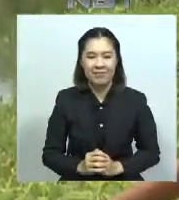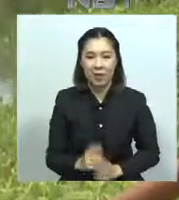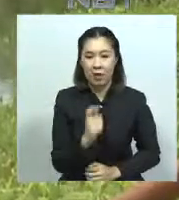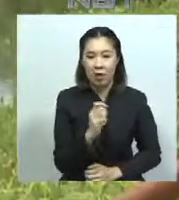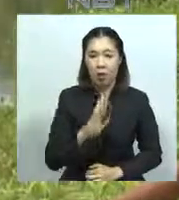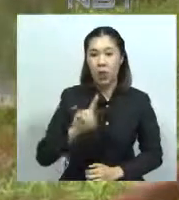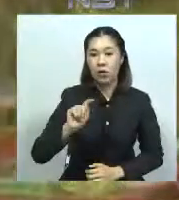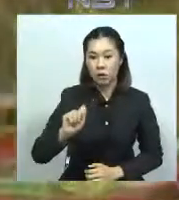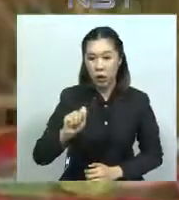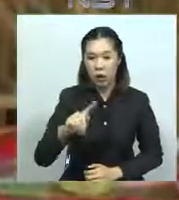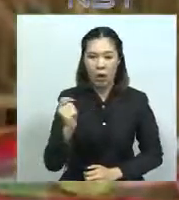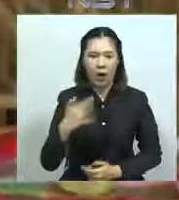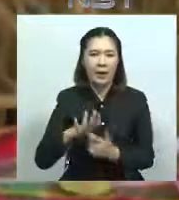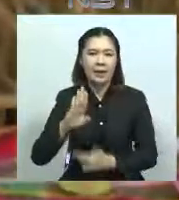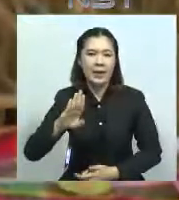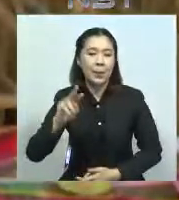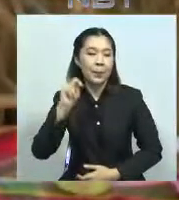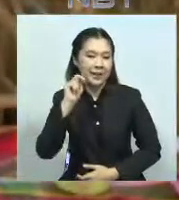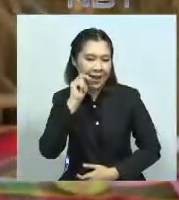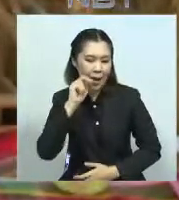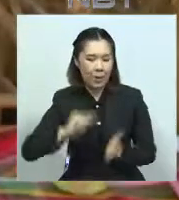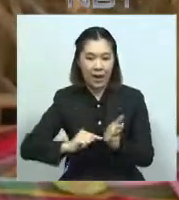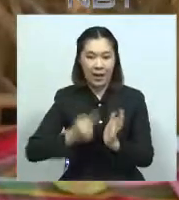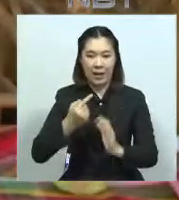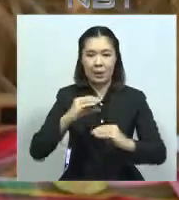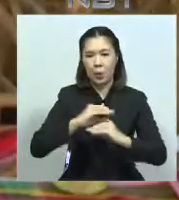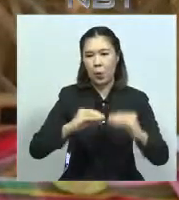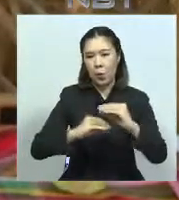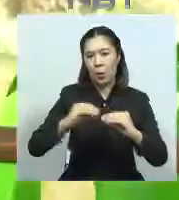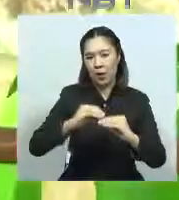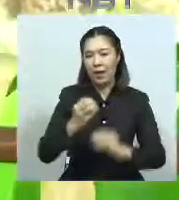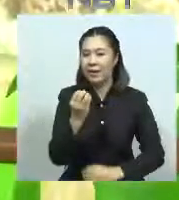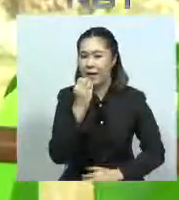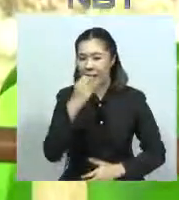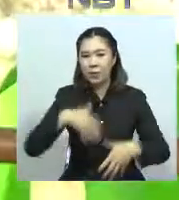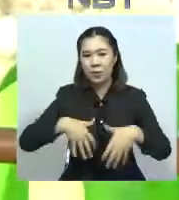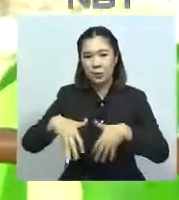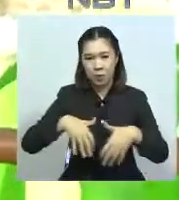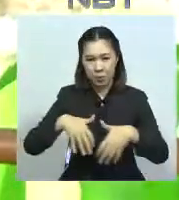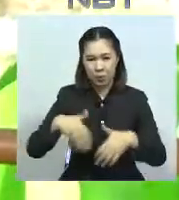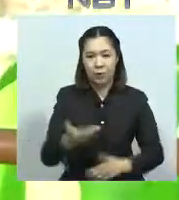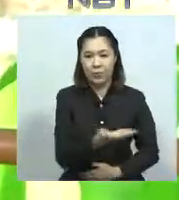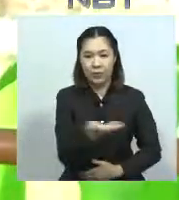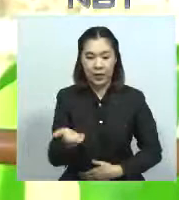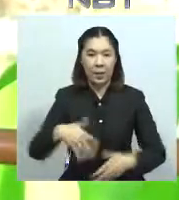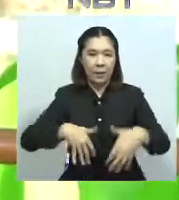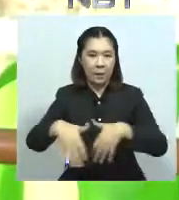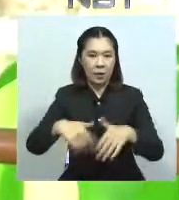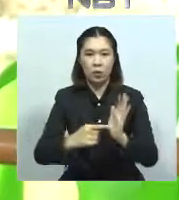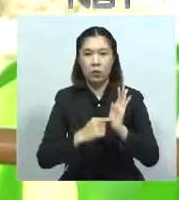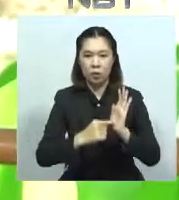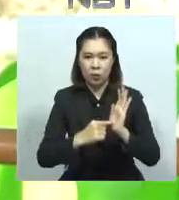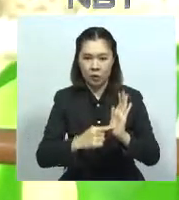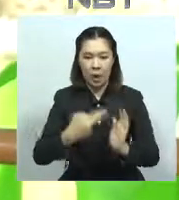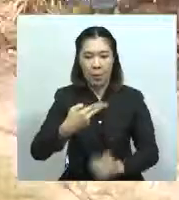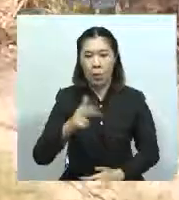ทับน้ำได้ริเริ่มโครงการชุมชนพึ่งตนเองสร้างอาหารเพื่อชุมชนทำให้ประชาชนในพื้นที่ต้นแบบหมู่ที่